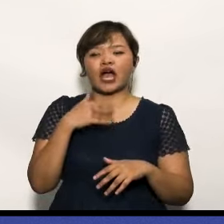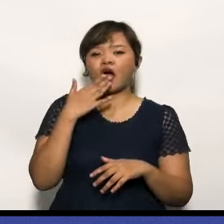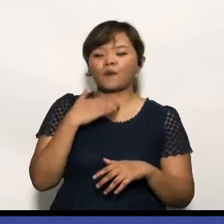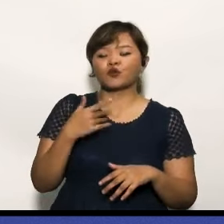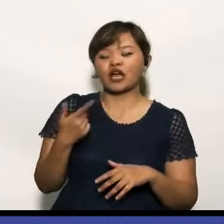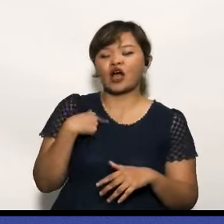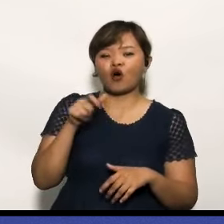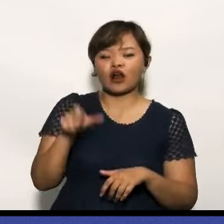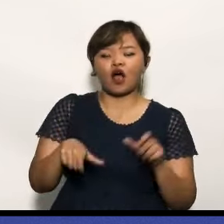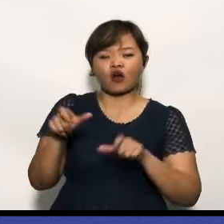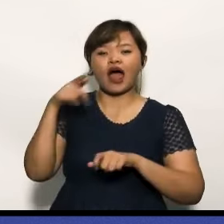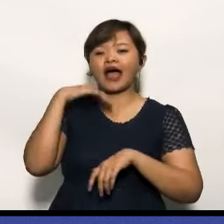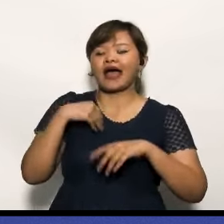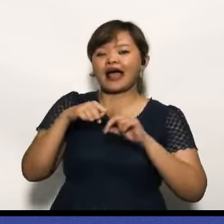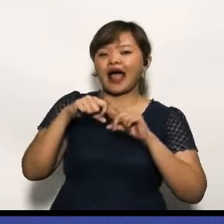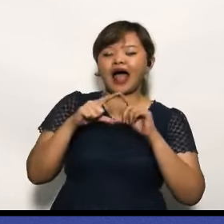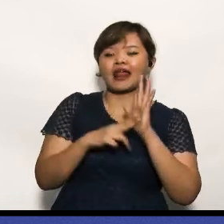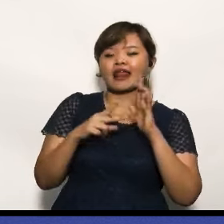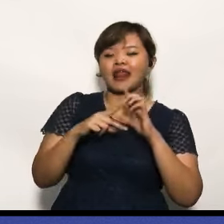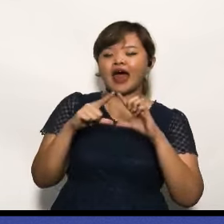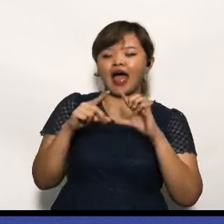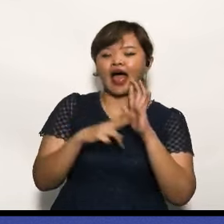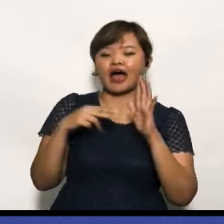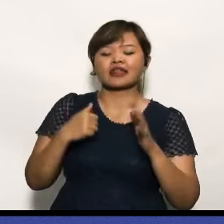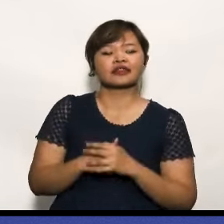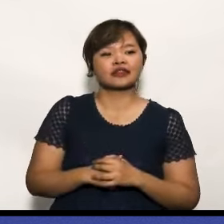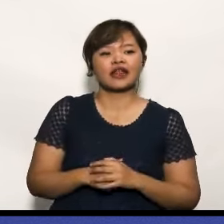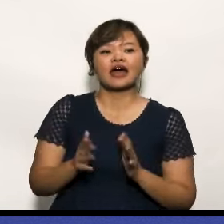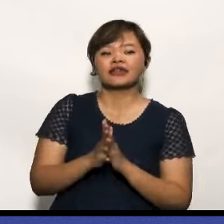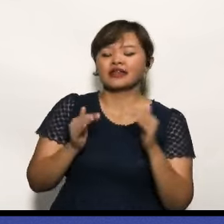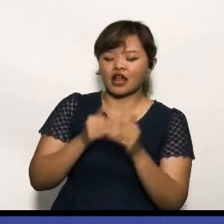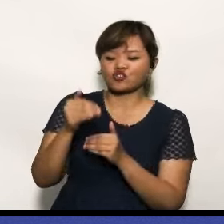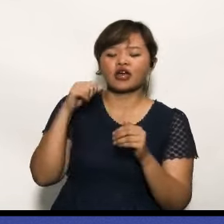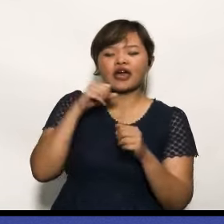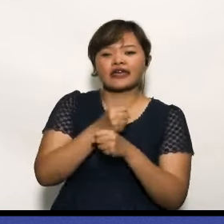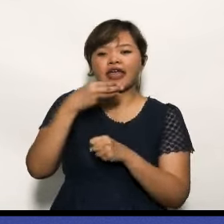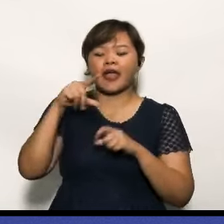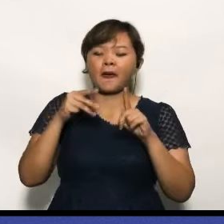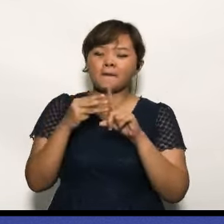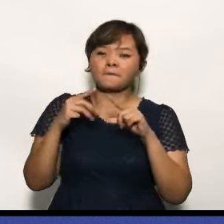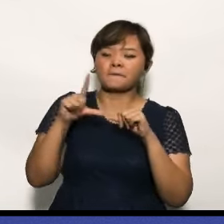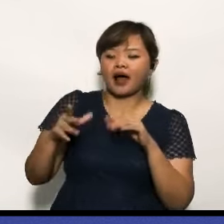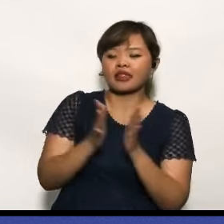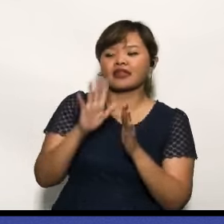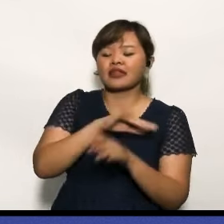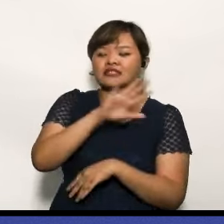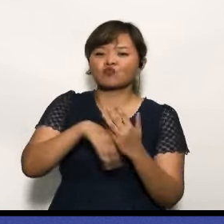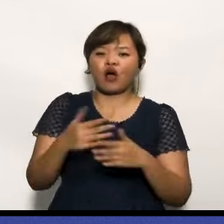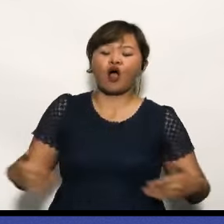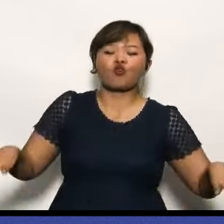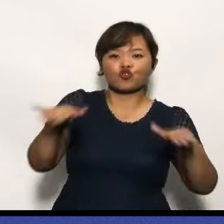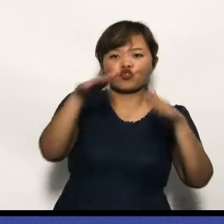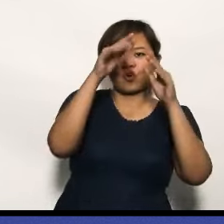ke daerah orang Amori. Ayat yang kelima, selanjutnya negeri orang Gebal, dan seluruh gunung Libanon di